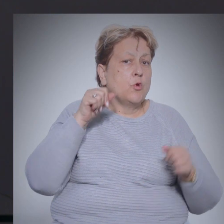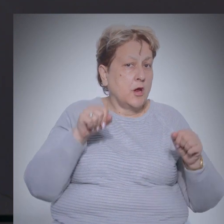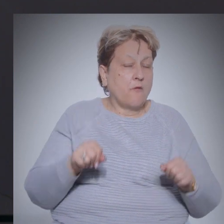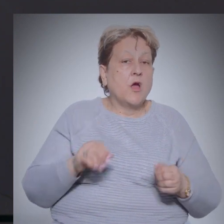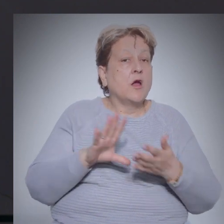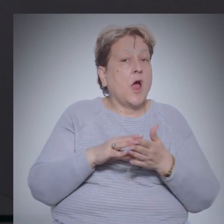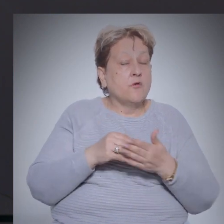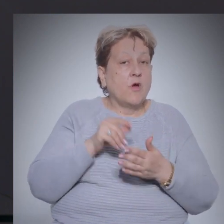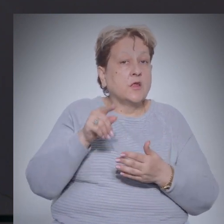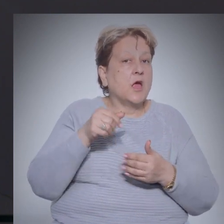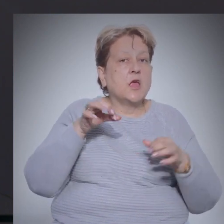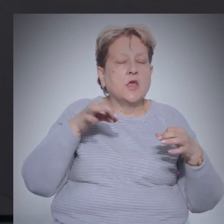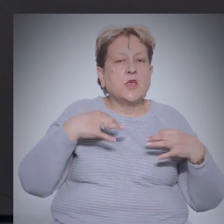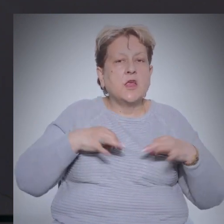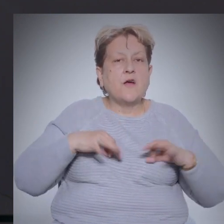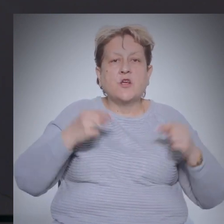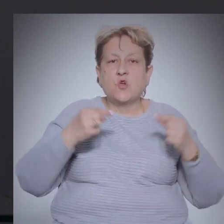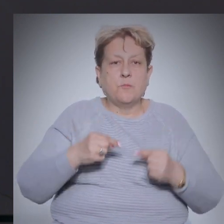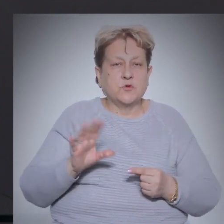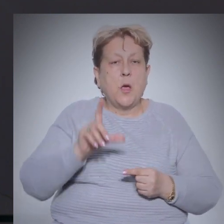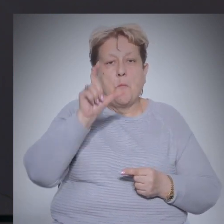տեղրակ լինելու իրավունքը։ Կանի որ այդ դա